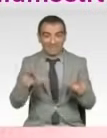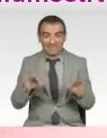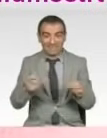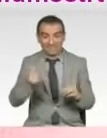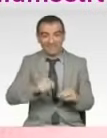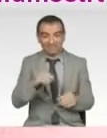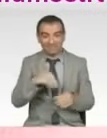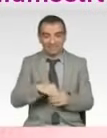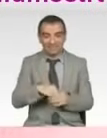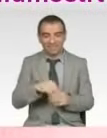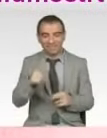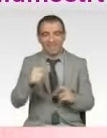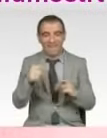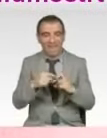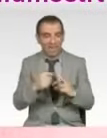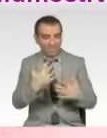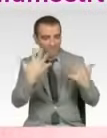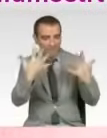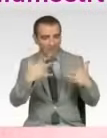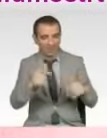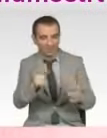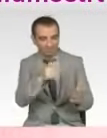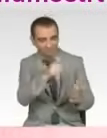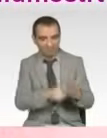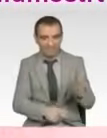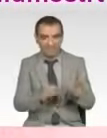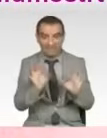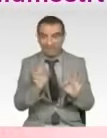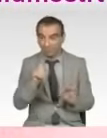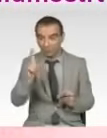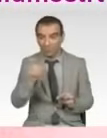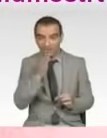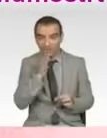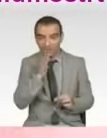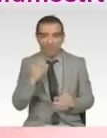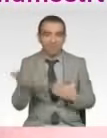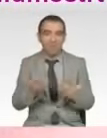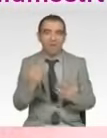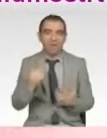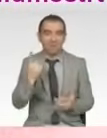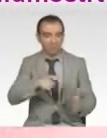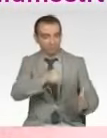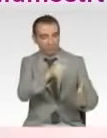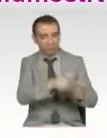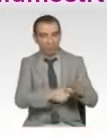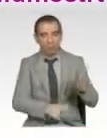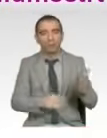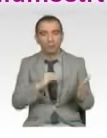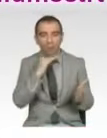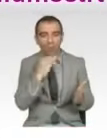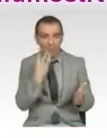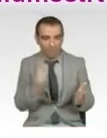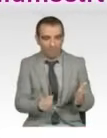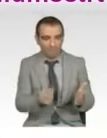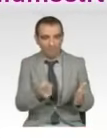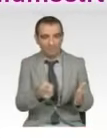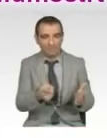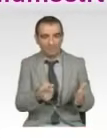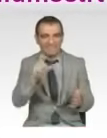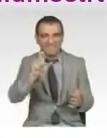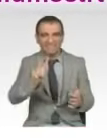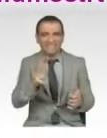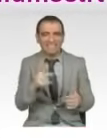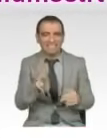için de işte referans listesini hazırlamıştım. Kime sorabilecekleri. Bayağı da bir liste falan doldurdum. CV